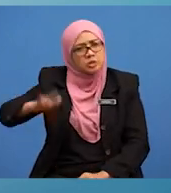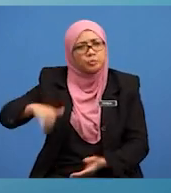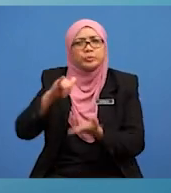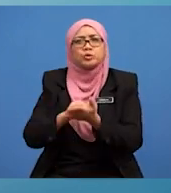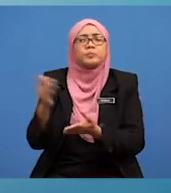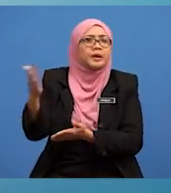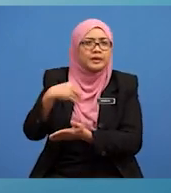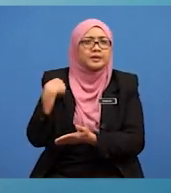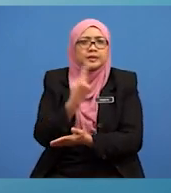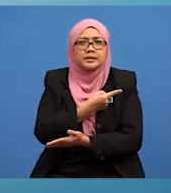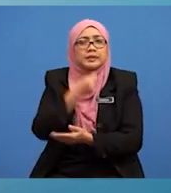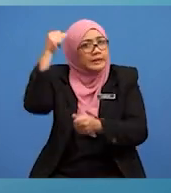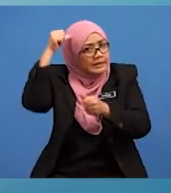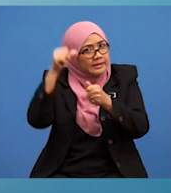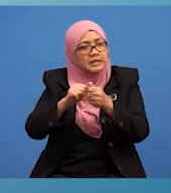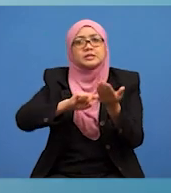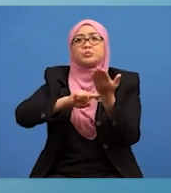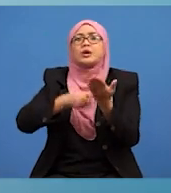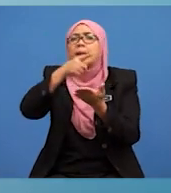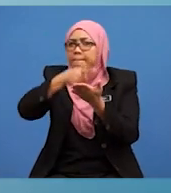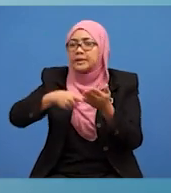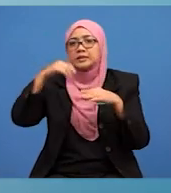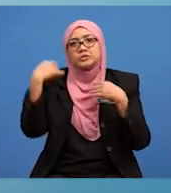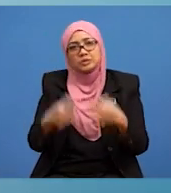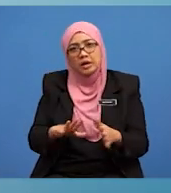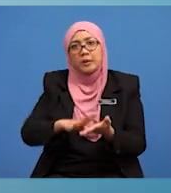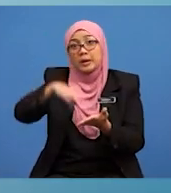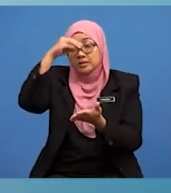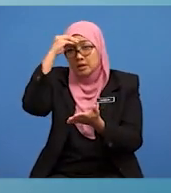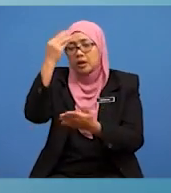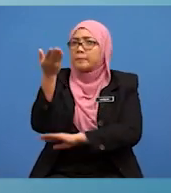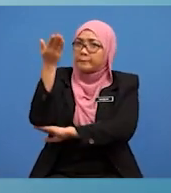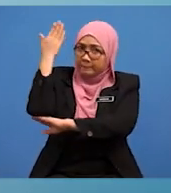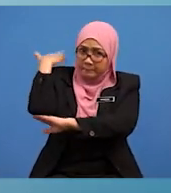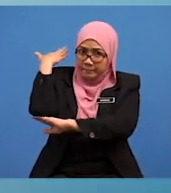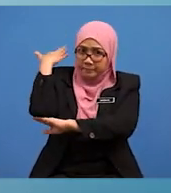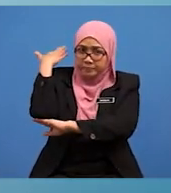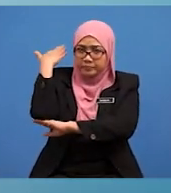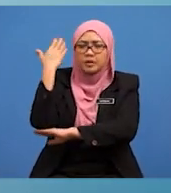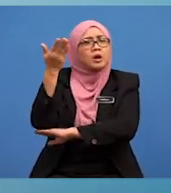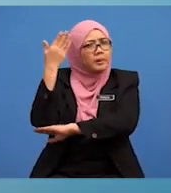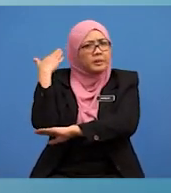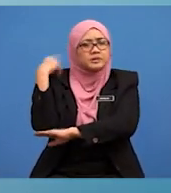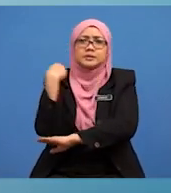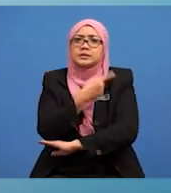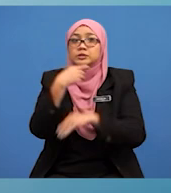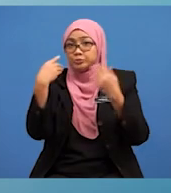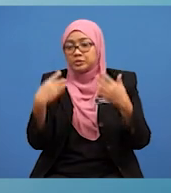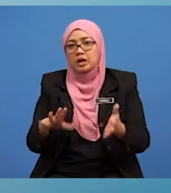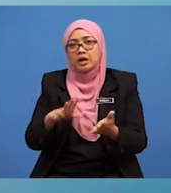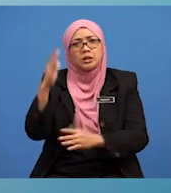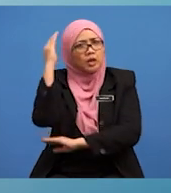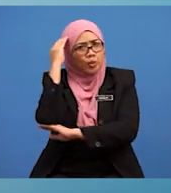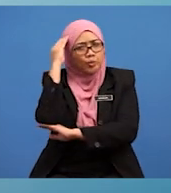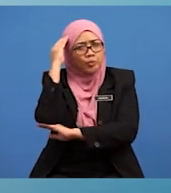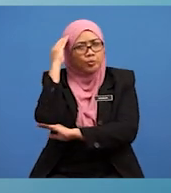yang telah kita bincangkan dalam pelajaran yang lepas. Dalam pelajaran yang lepas, kita telah ketahui bahawa unsur dalam jadual